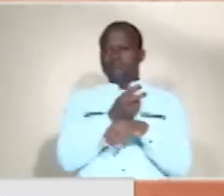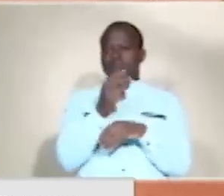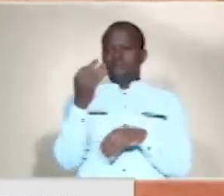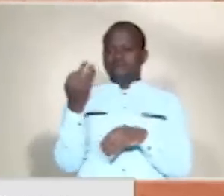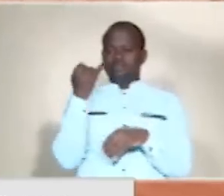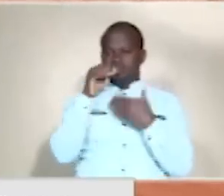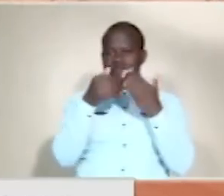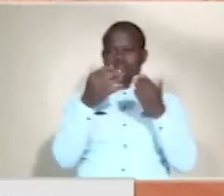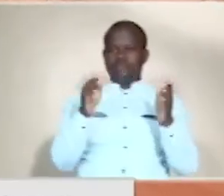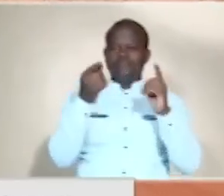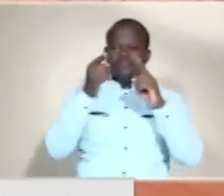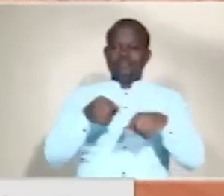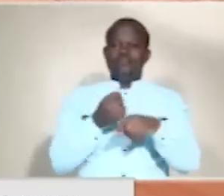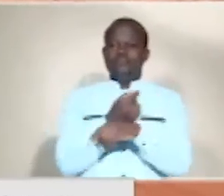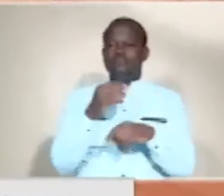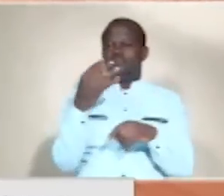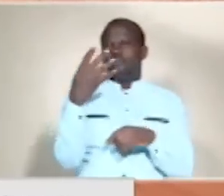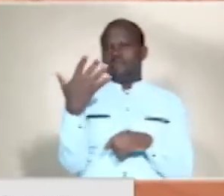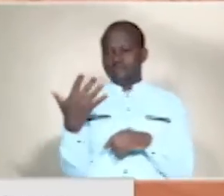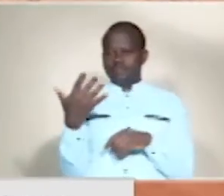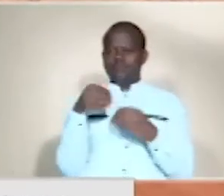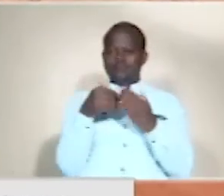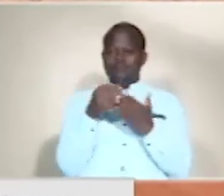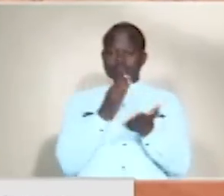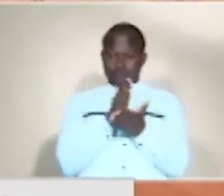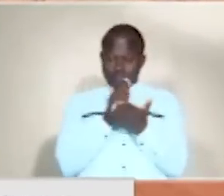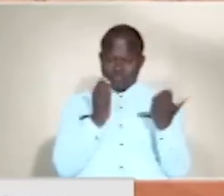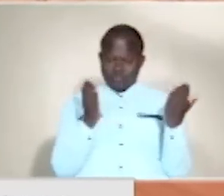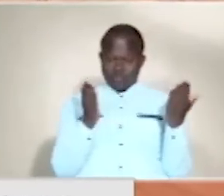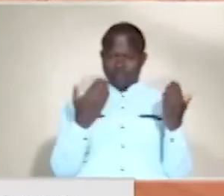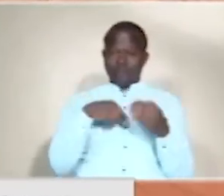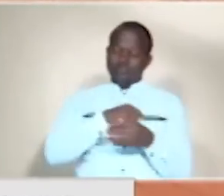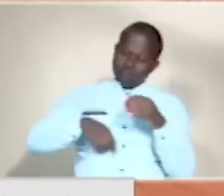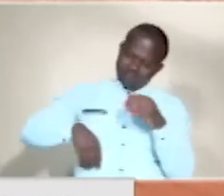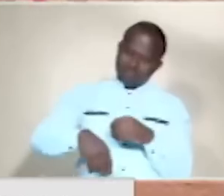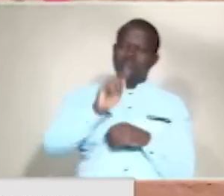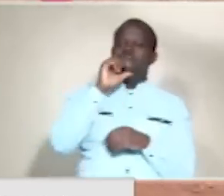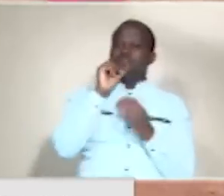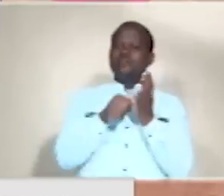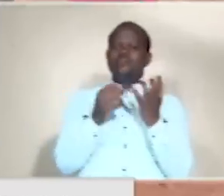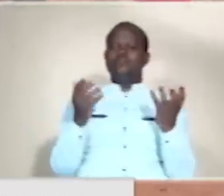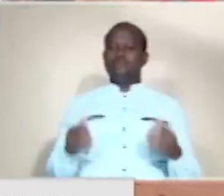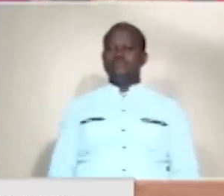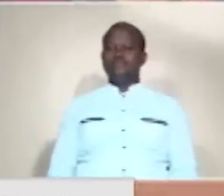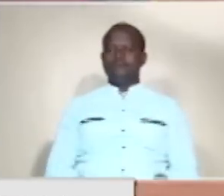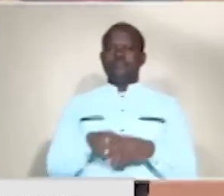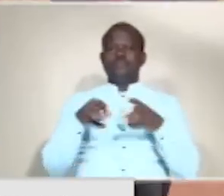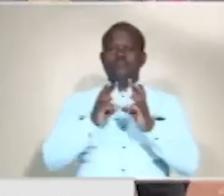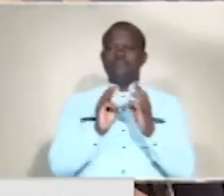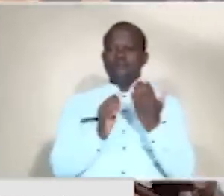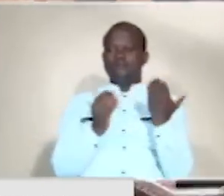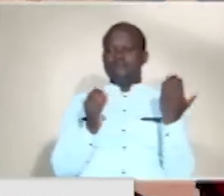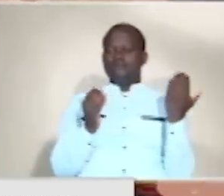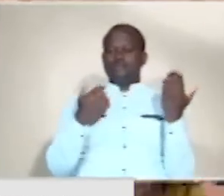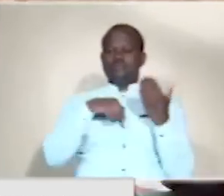nimara kugeramo zaba ari nk'iminota 45 nizo gikoresha no kugenda gusa n'ahantu ko kuvona hamwe ni mu buryo bw'imihahirane urabona